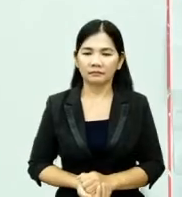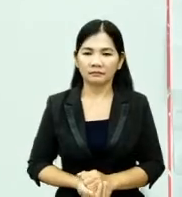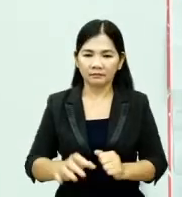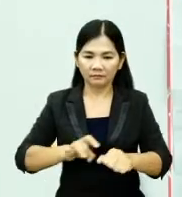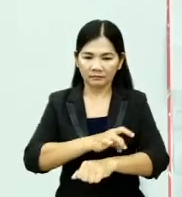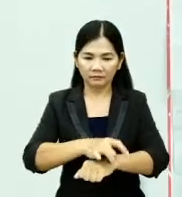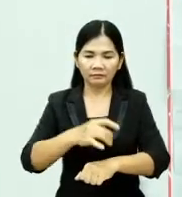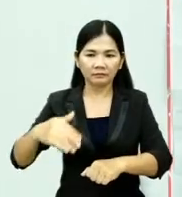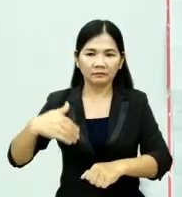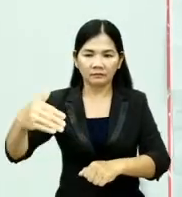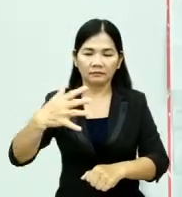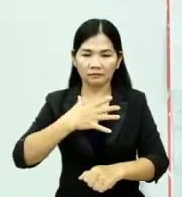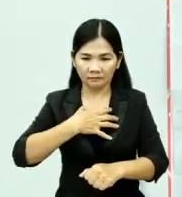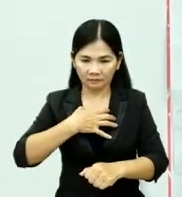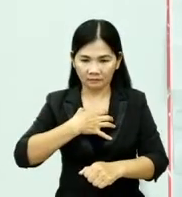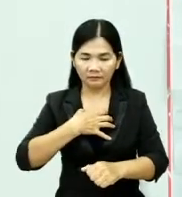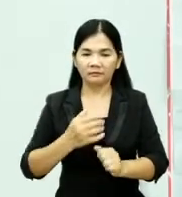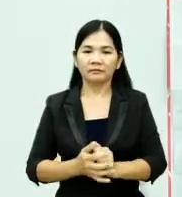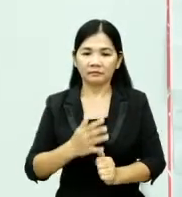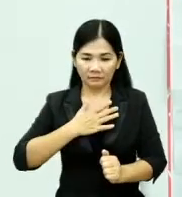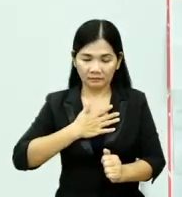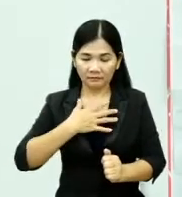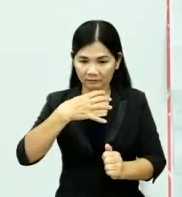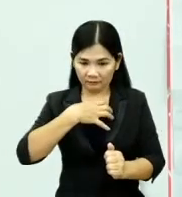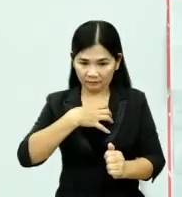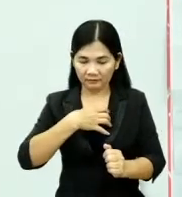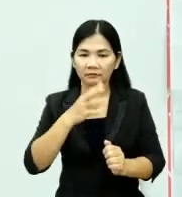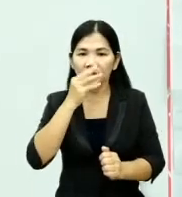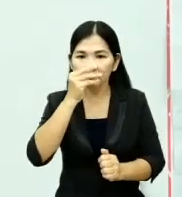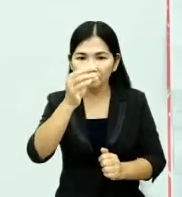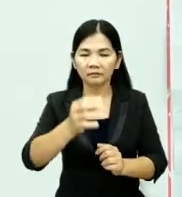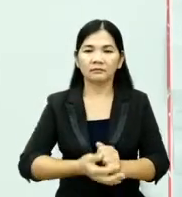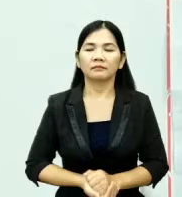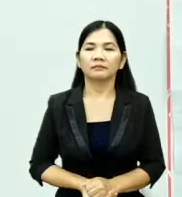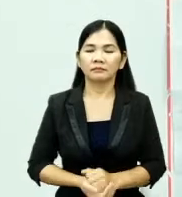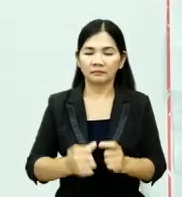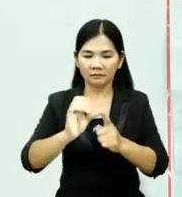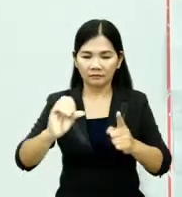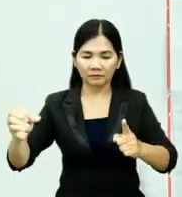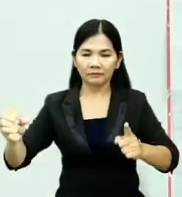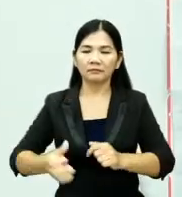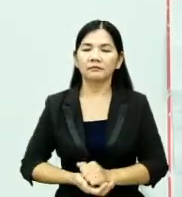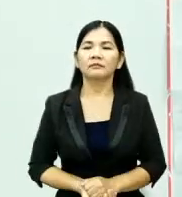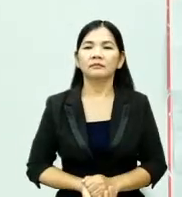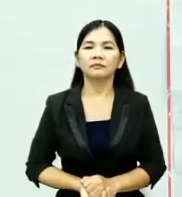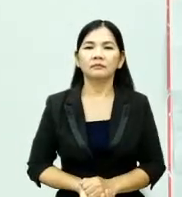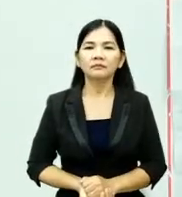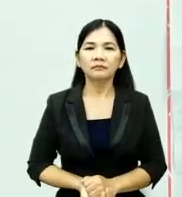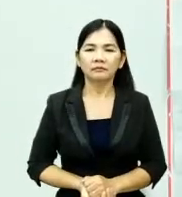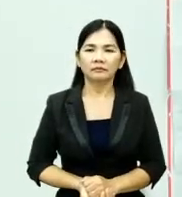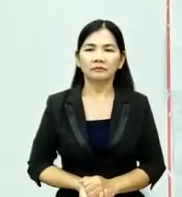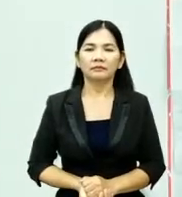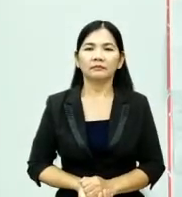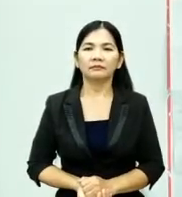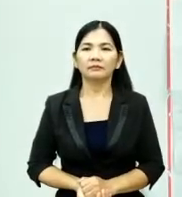pí anh à con khen nhóm chăng chả chăng thưa ấy con để gì máu con tay trên lập bàn máu con